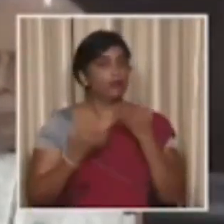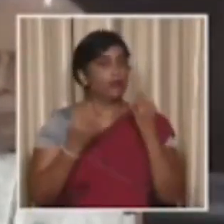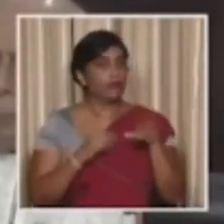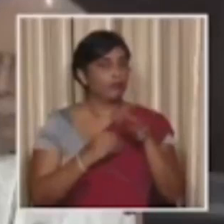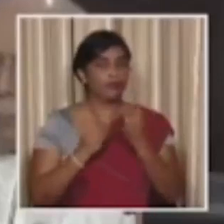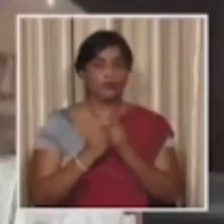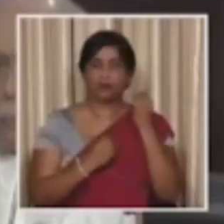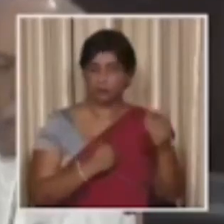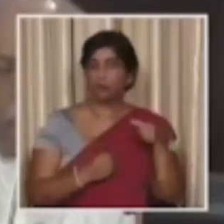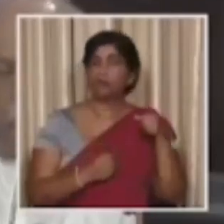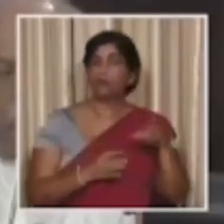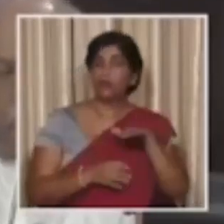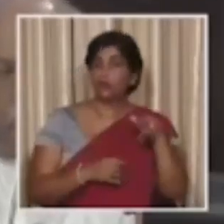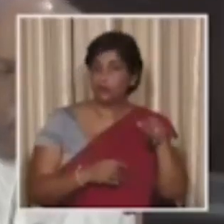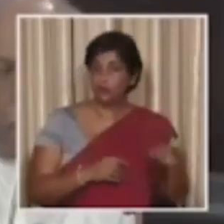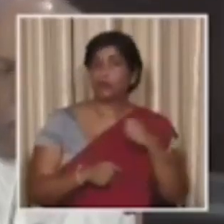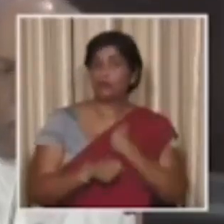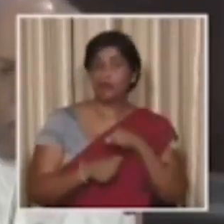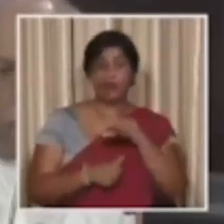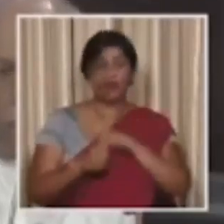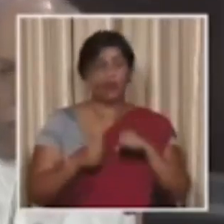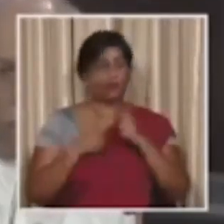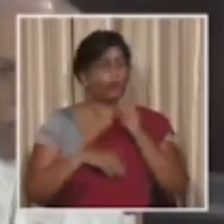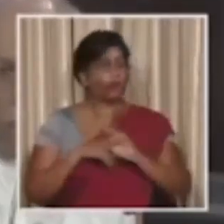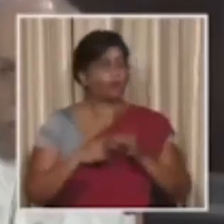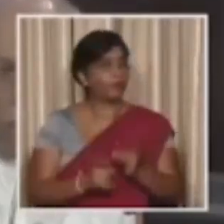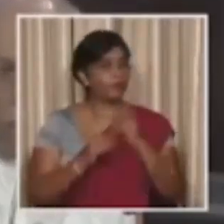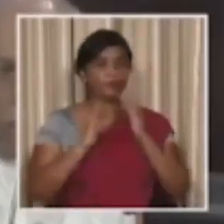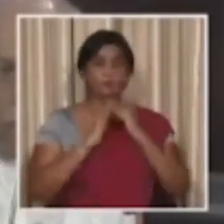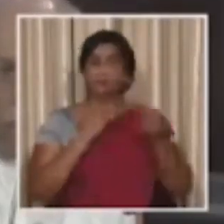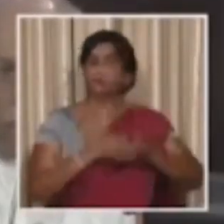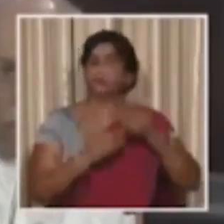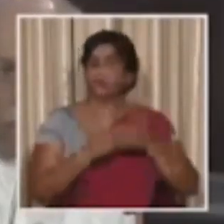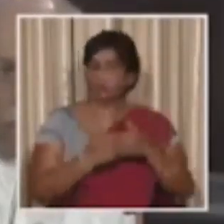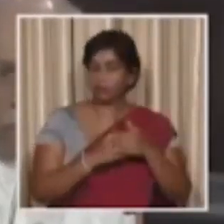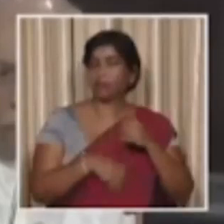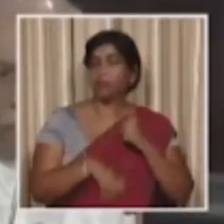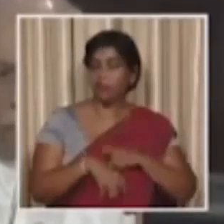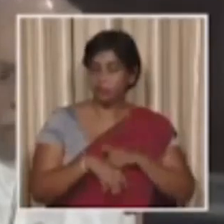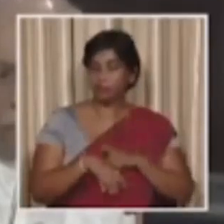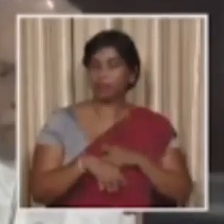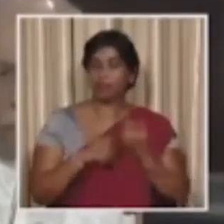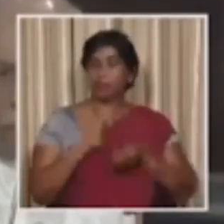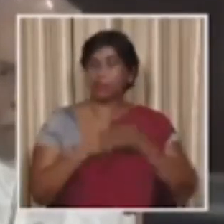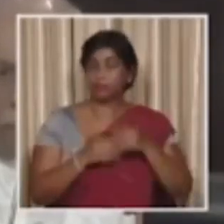නොමිලේ ඉඩම් සපයනවා ඒ ඉඩම්වල ඒ රාජ්‍ය ආයතන සැලසුම් අනුව ගොඩනැගිලි ඉදිකිරීමේ අවස්ථා